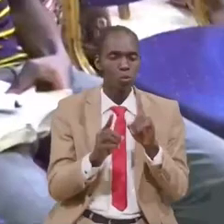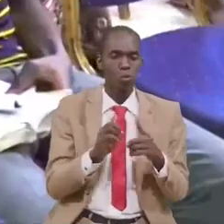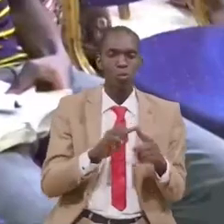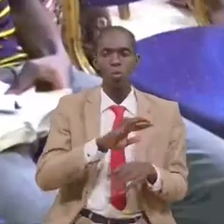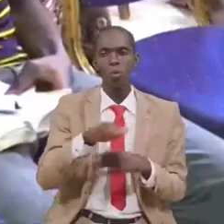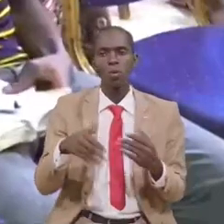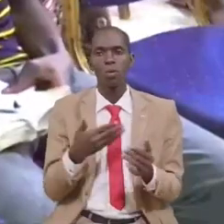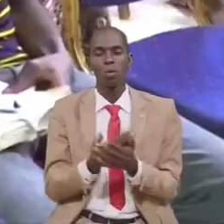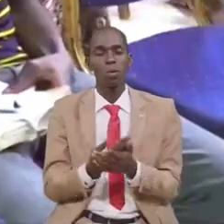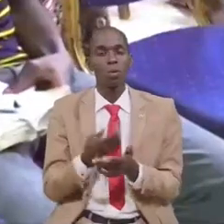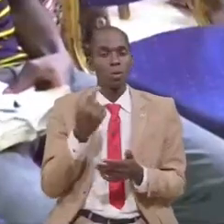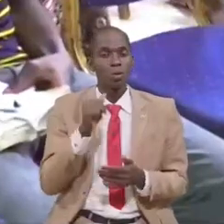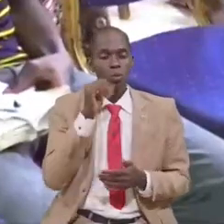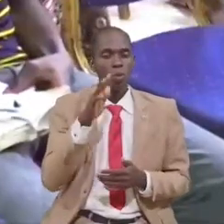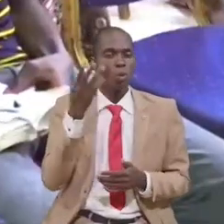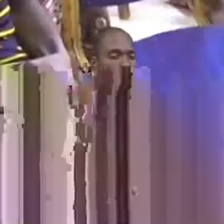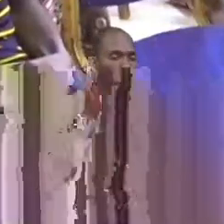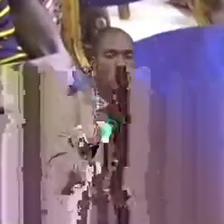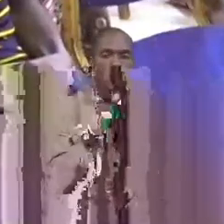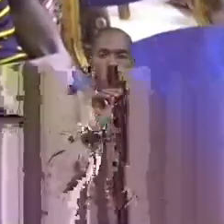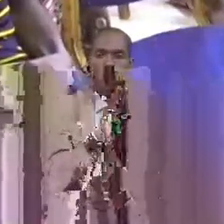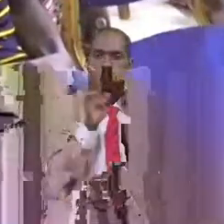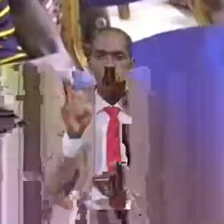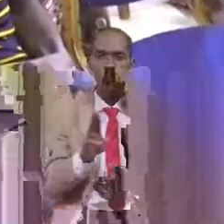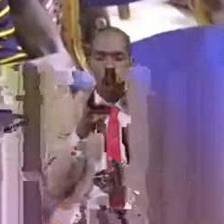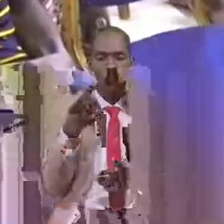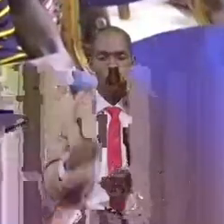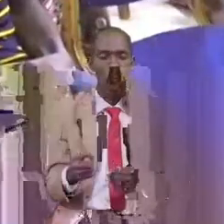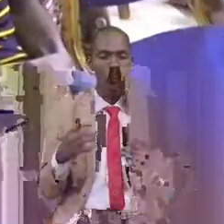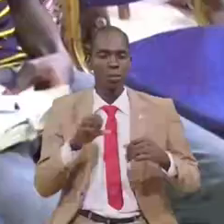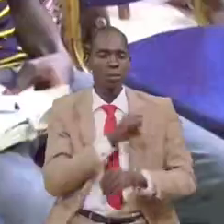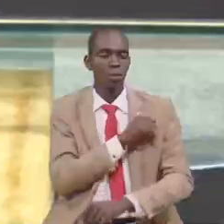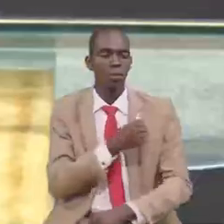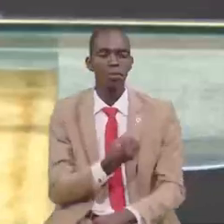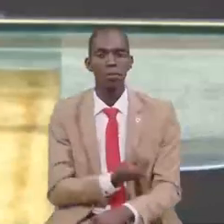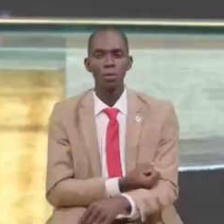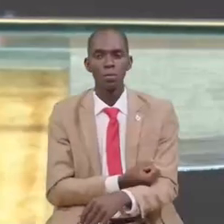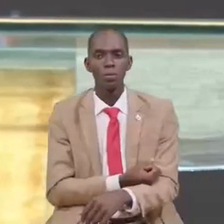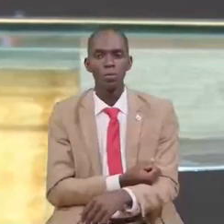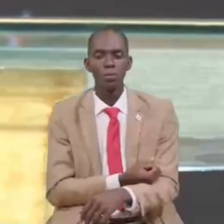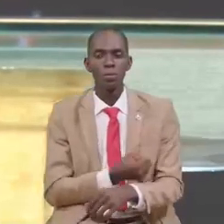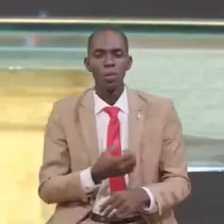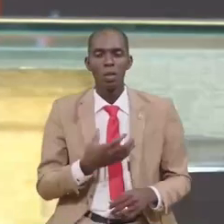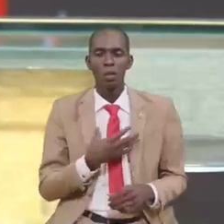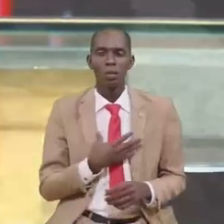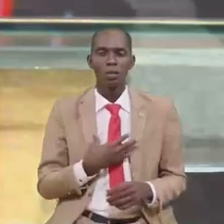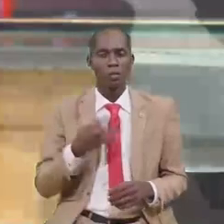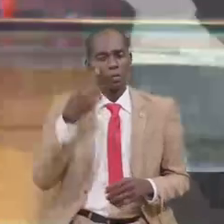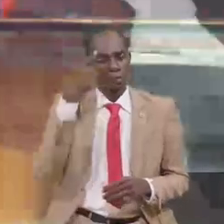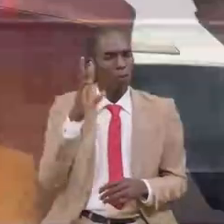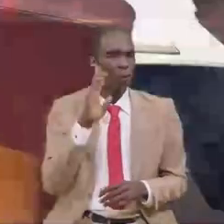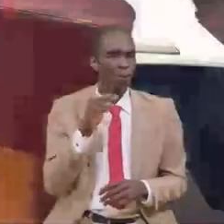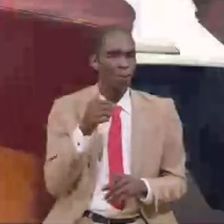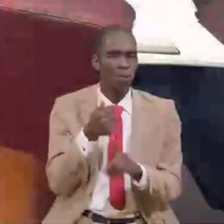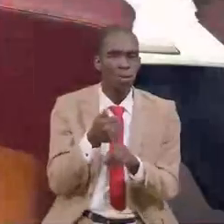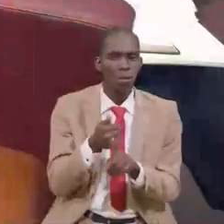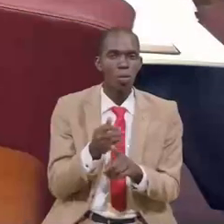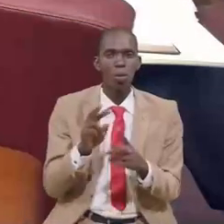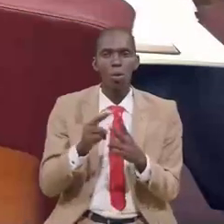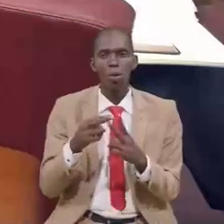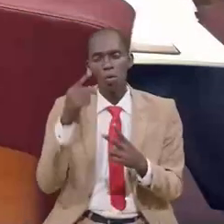elle n'allait pas utiliser la force qu'elle a eue. Maintenant, pour elle seule, mais pour la société seule, ou bien